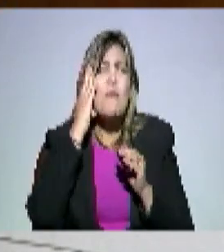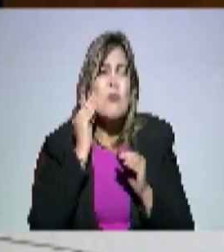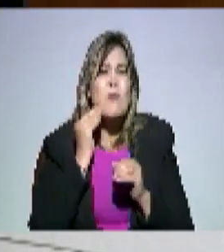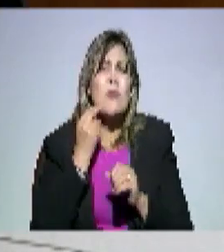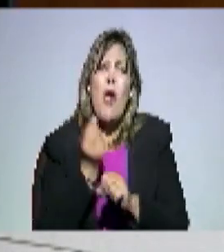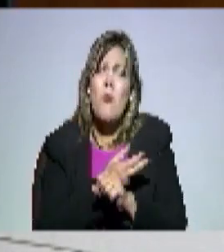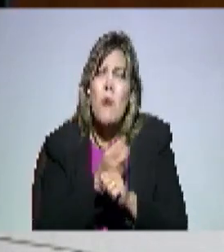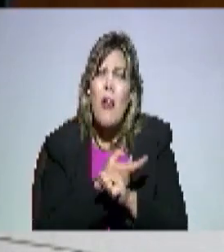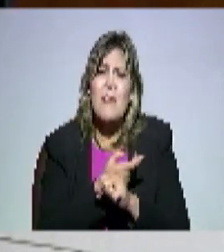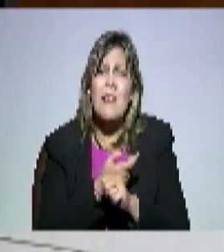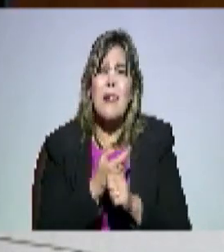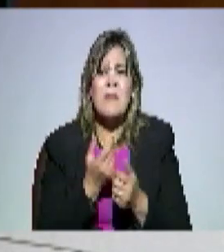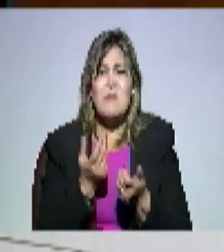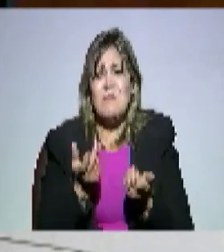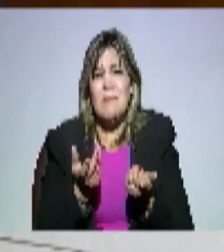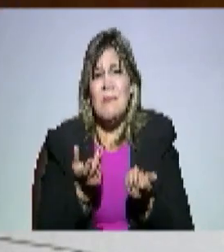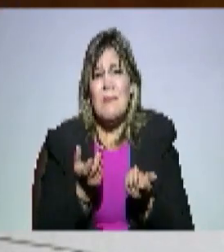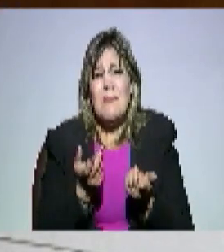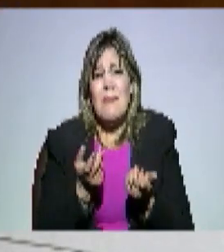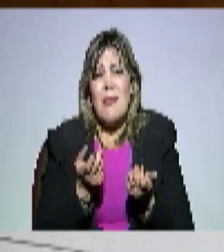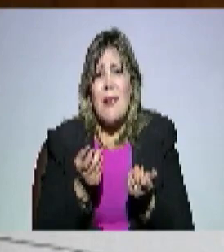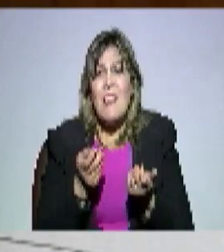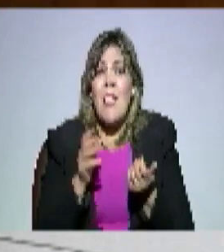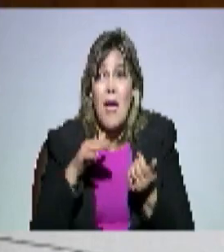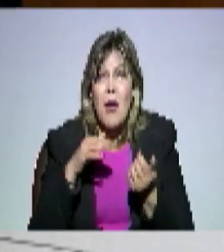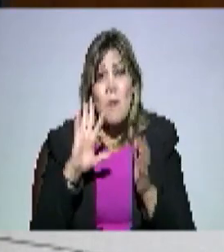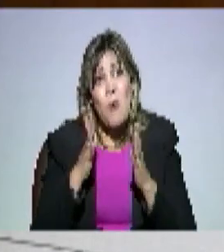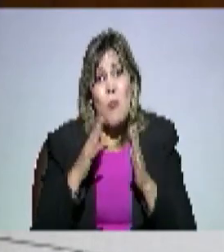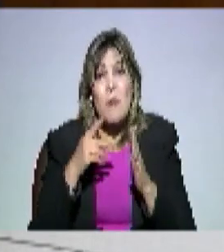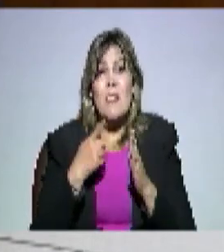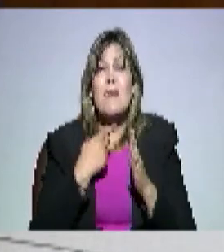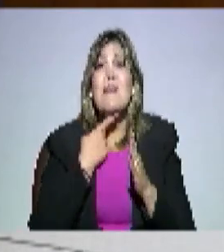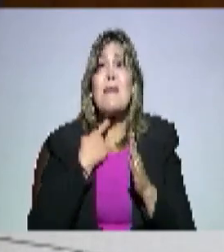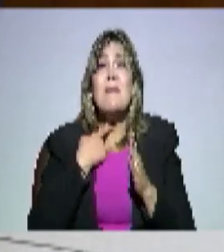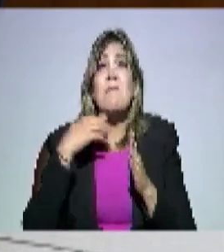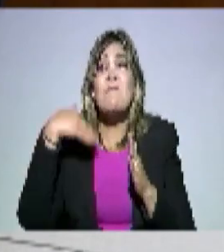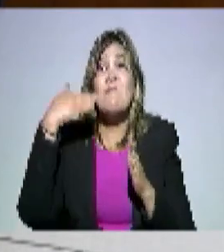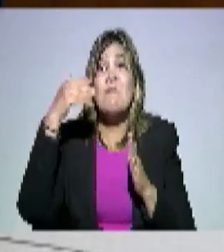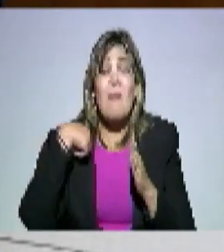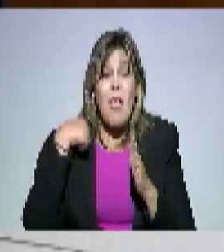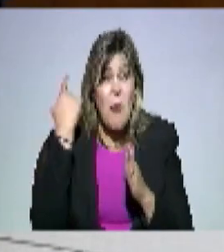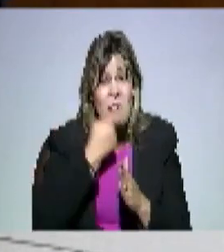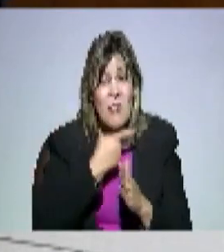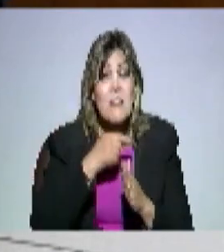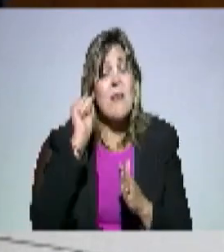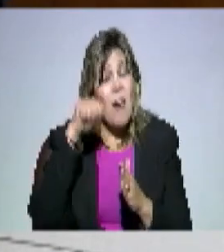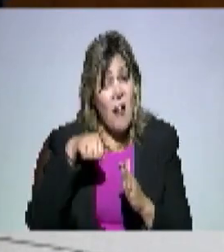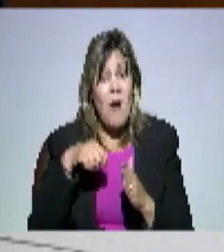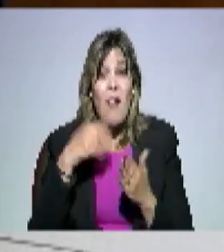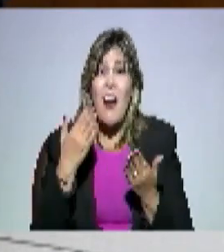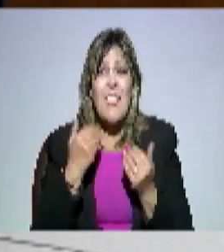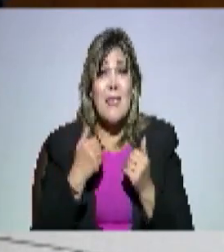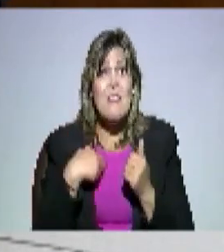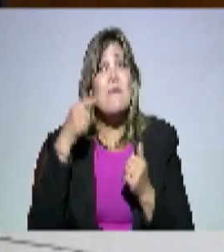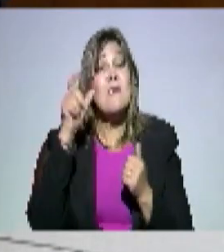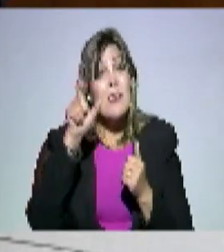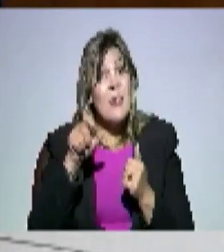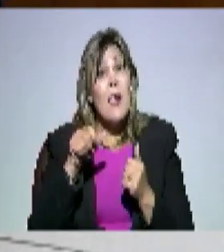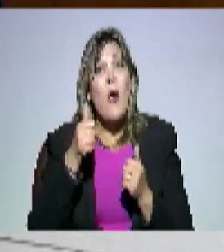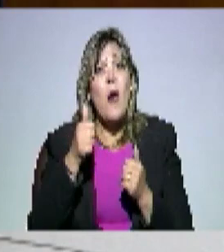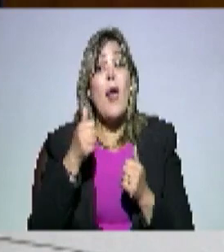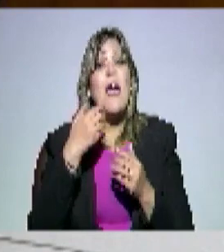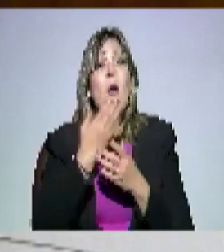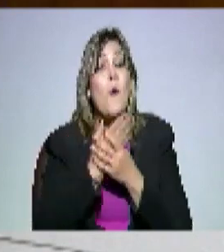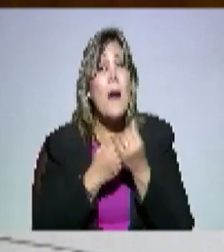وملذات الدنيا ليه يا رجاء اب قديس اه ليه يا رجاء ما اغسطينوس كان عايش كده اغسطينوس كان عايش